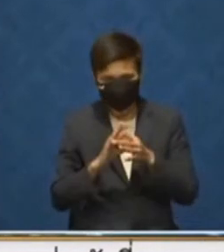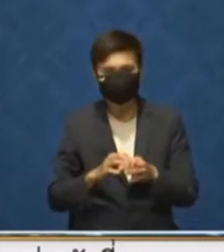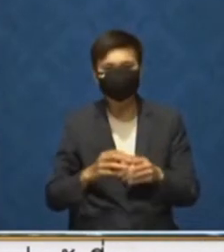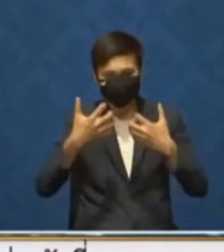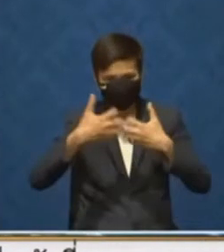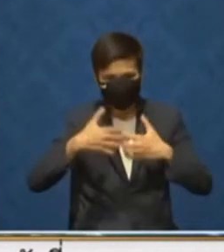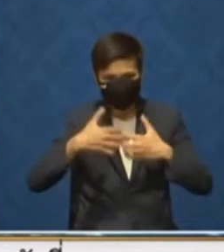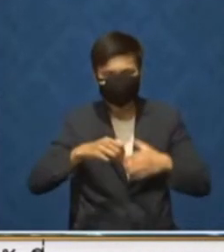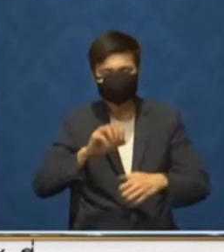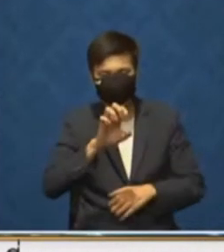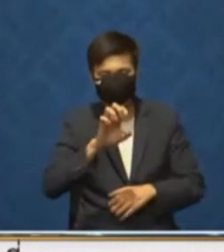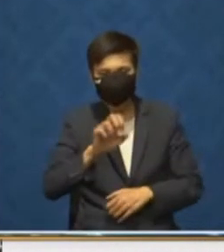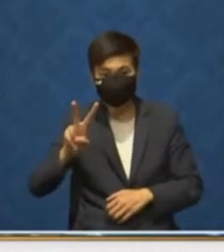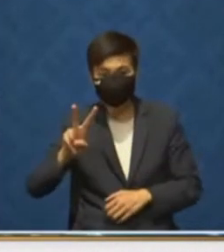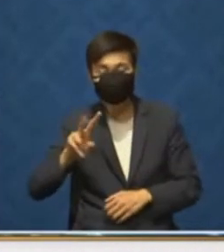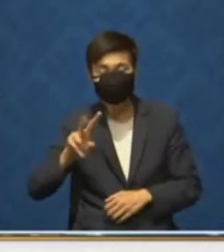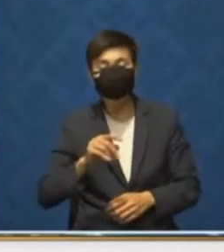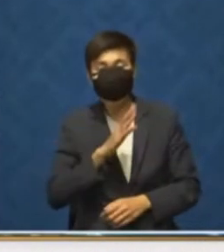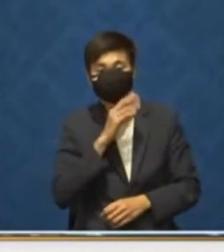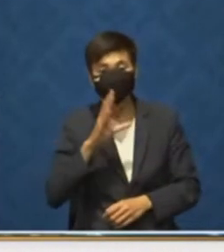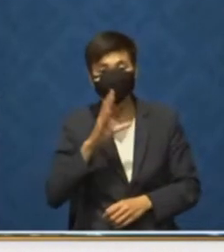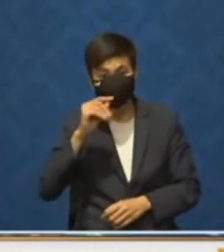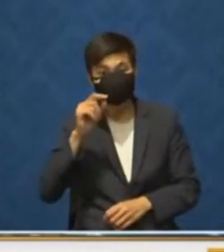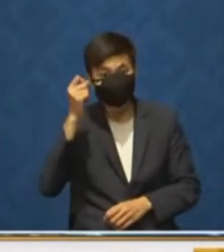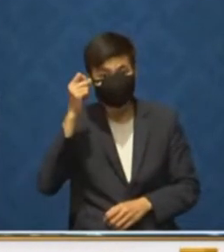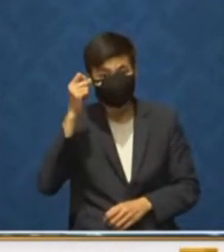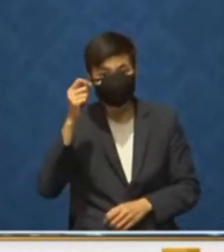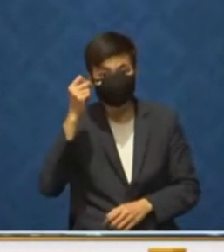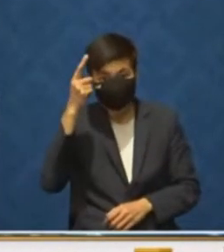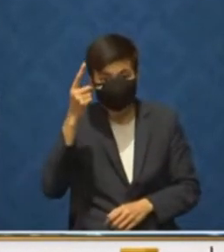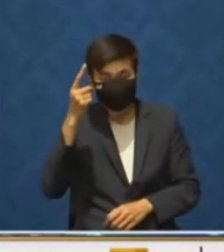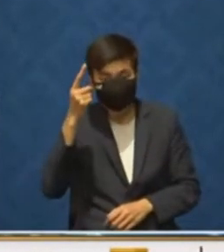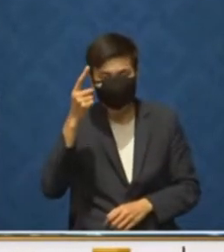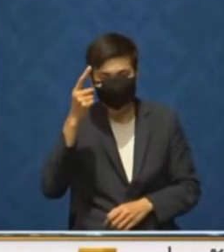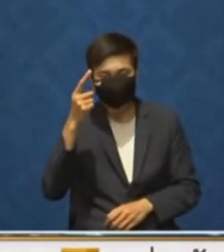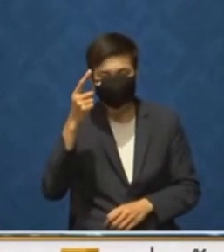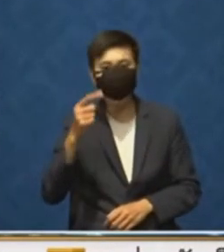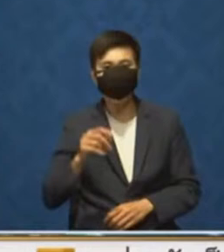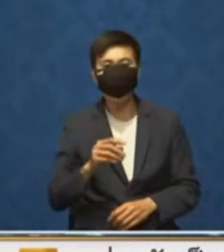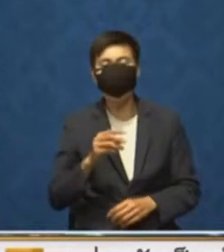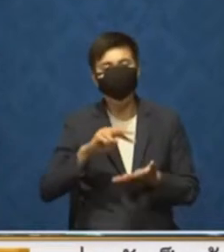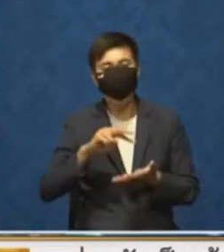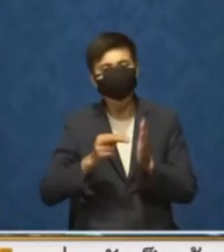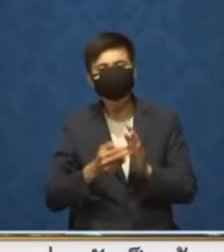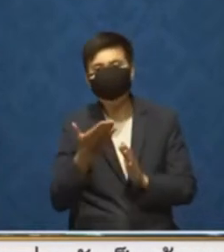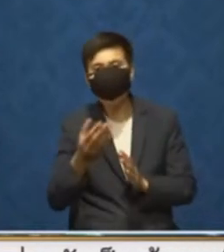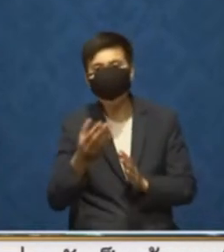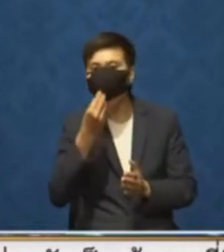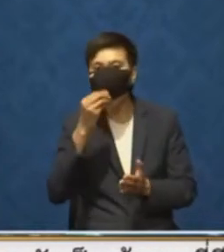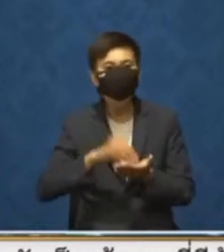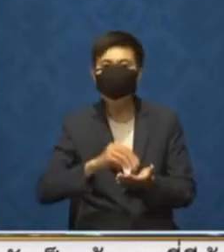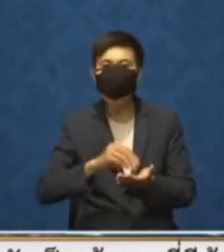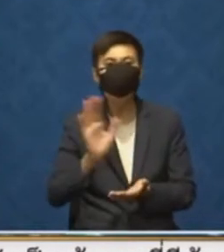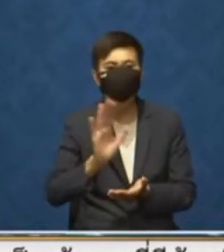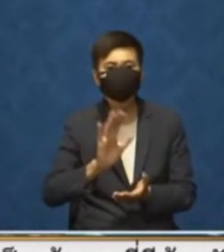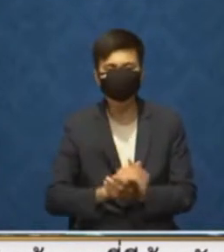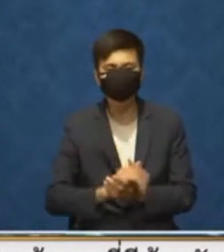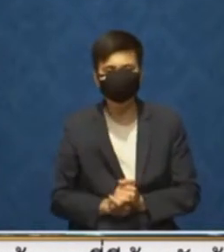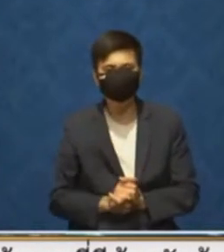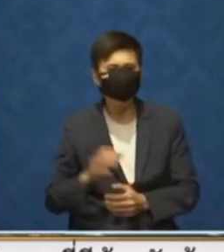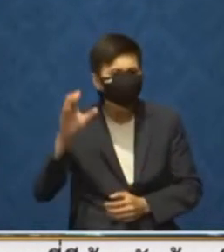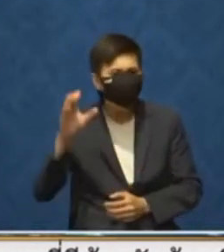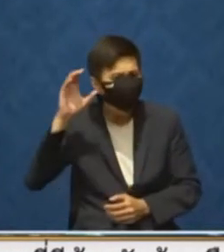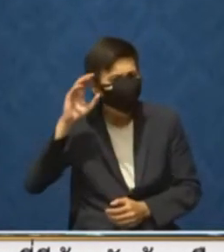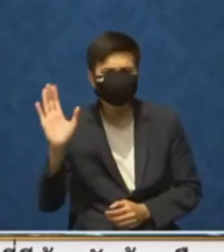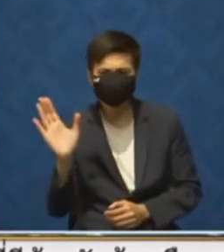EVผมไว้วางใจท่านแสดงว่าถ้ารู้เรื่องจริงแล้วก็ไม่รู้กับข้อมูลในสิ่งที่เธอพูดถ้าไม่ไว้วางใจ